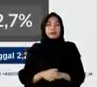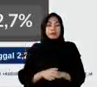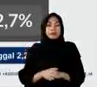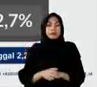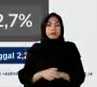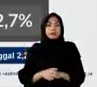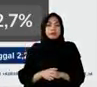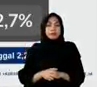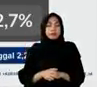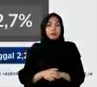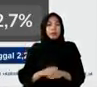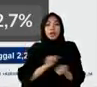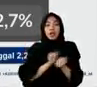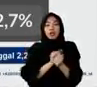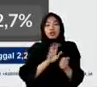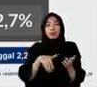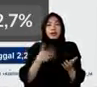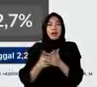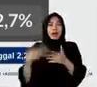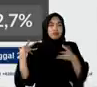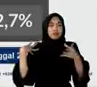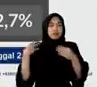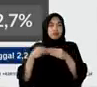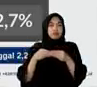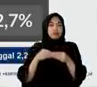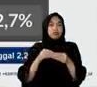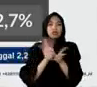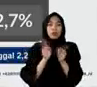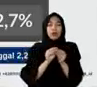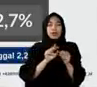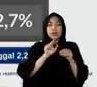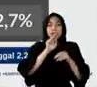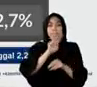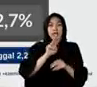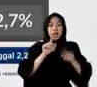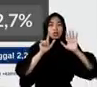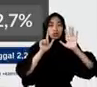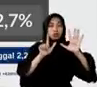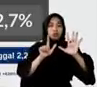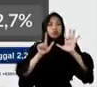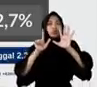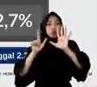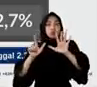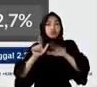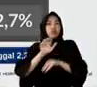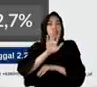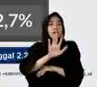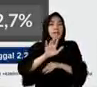di mana jumlah kasus meninggal kumulatif saat ini adalah 37.757